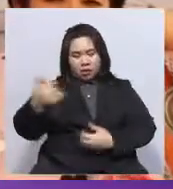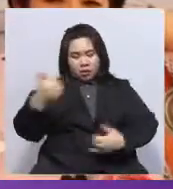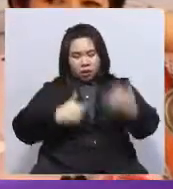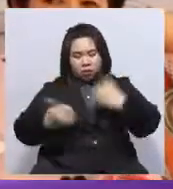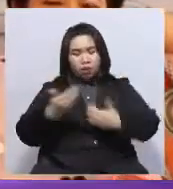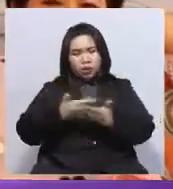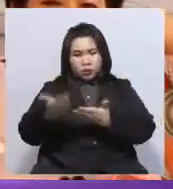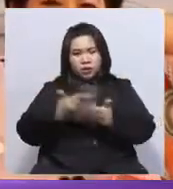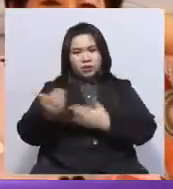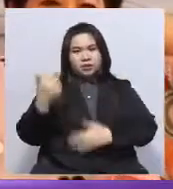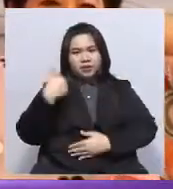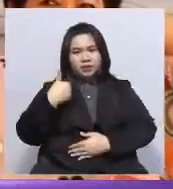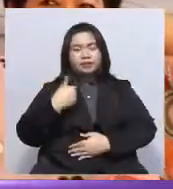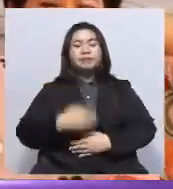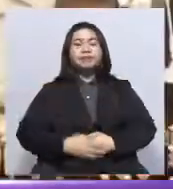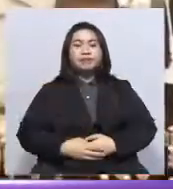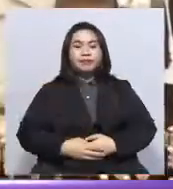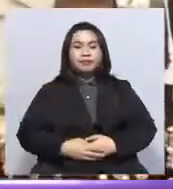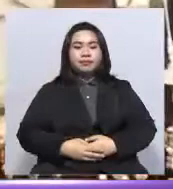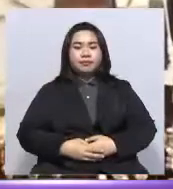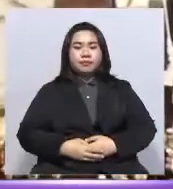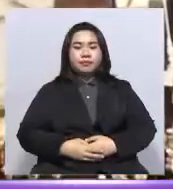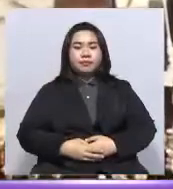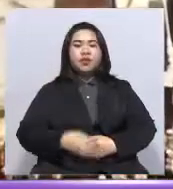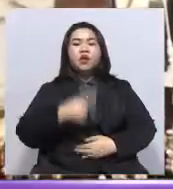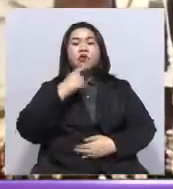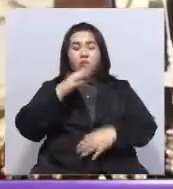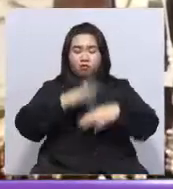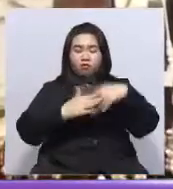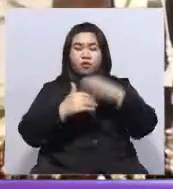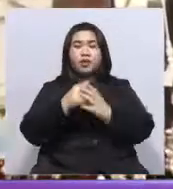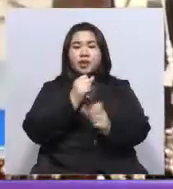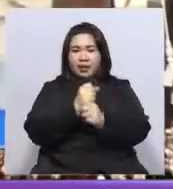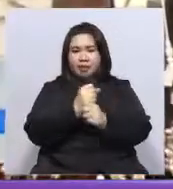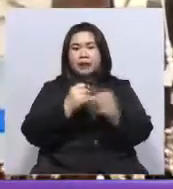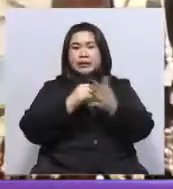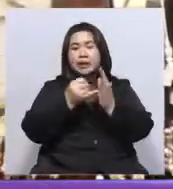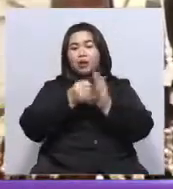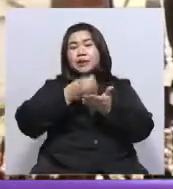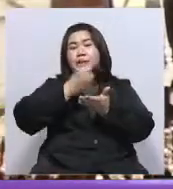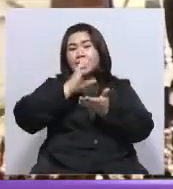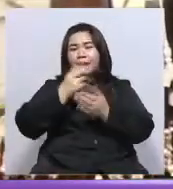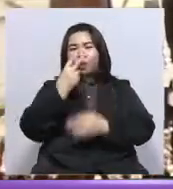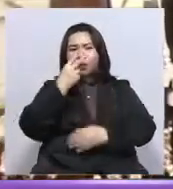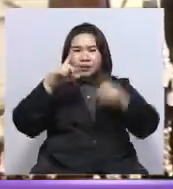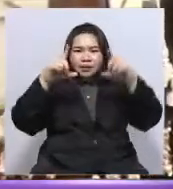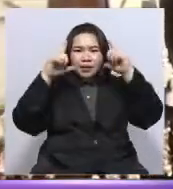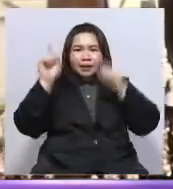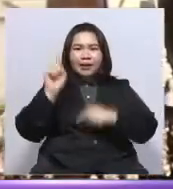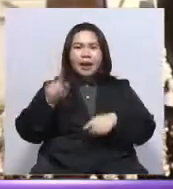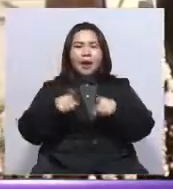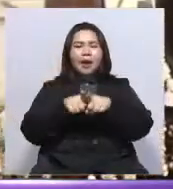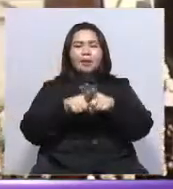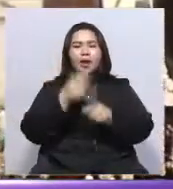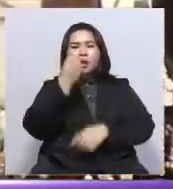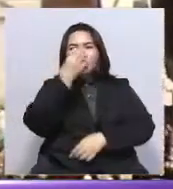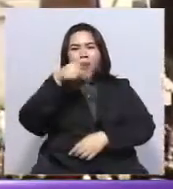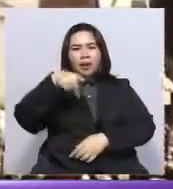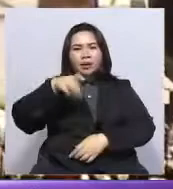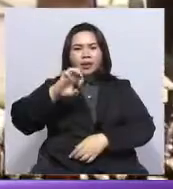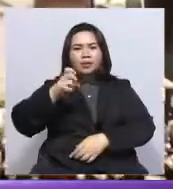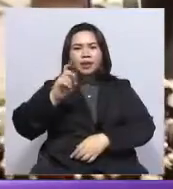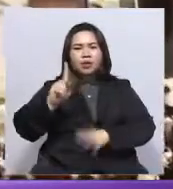ำติดเยอะค่ะก็ขายได้ ของงานแฮนด์เมดเลยเป็นของสระแก้วนะคะเราจะเด่นในเรื่องงานพิกุลสังเกต